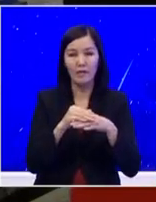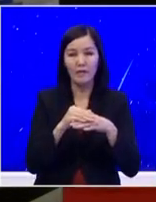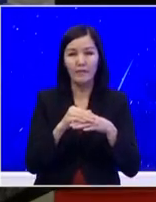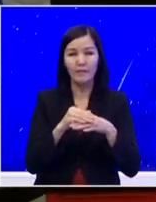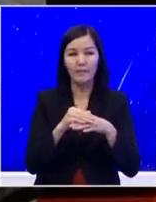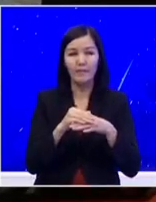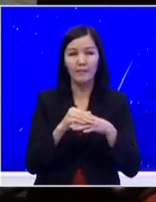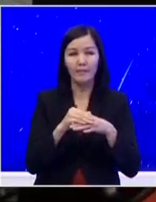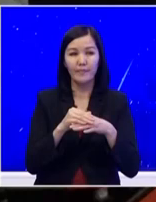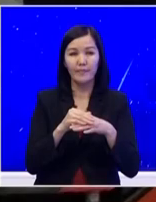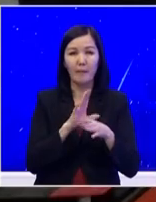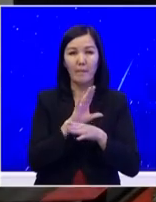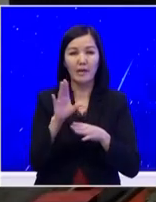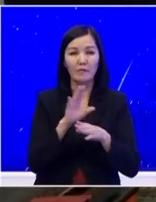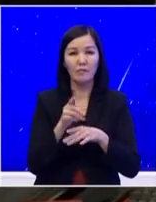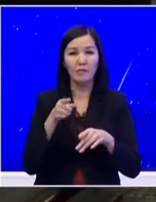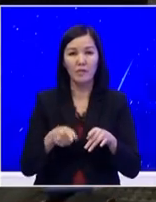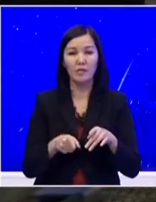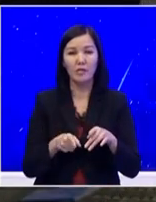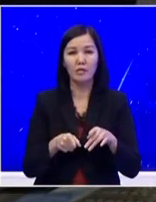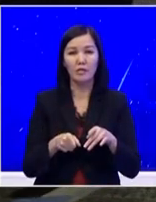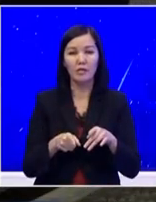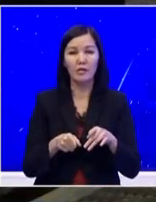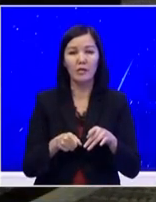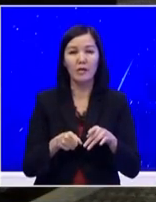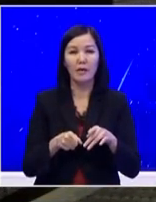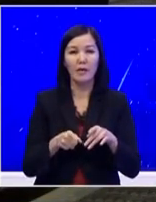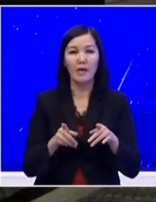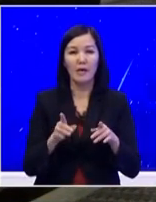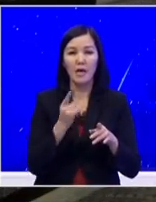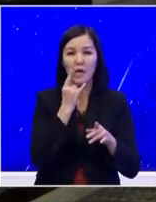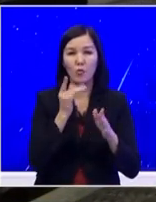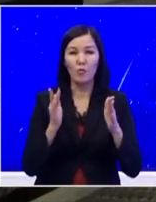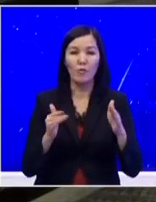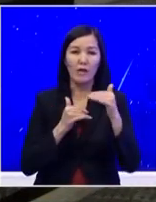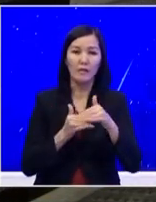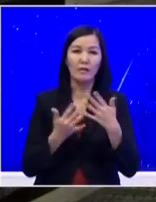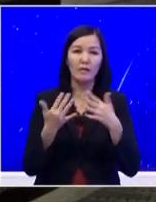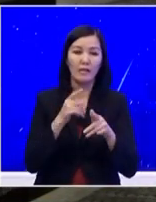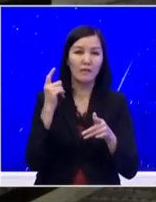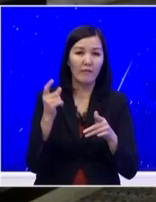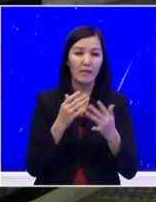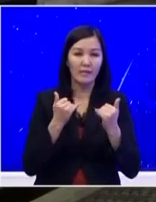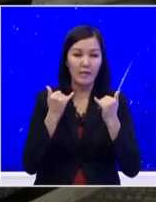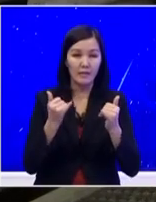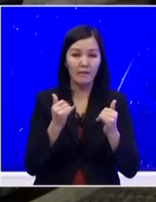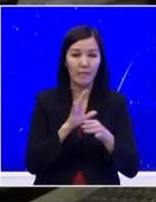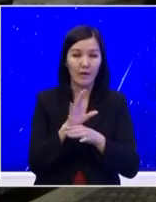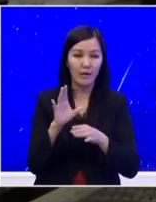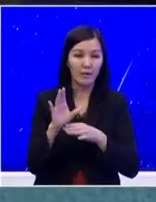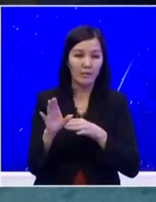В сутки производим 10 тысяч аккумуляторов. Производим аккумуляторов для сельского хозяйства,